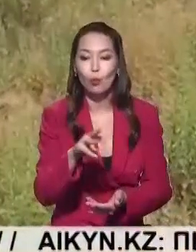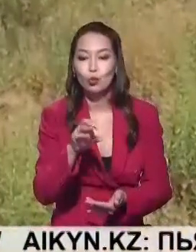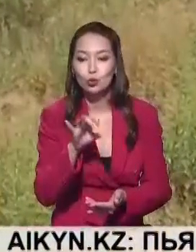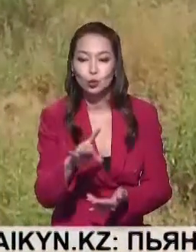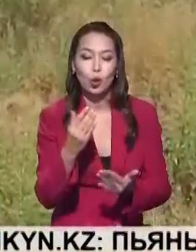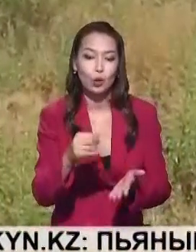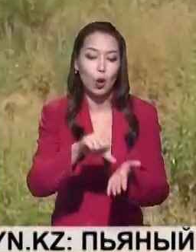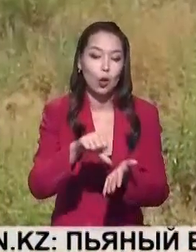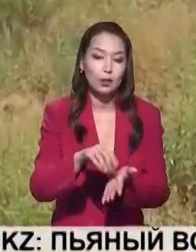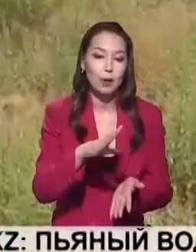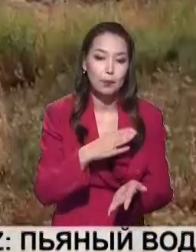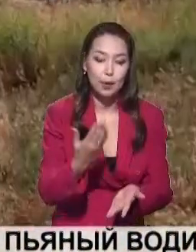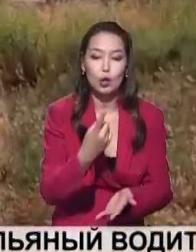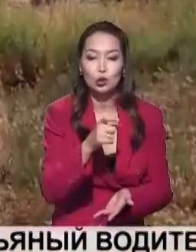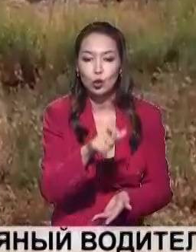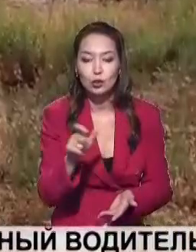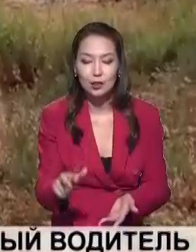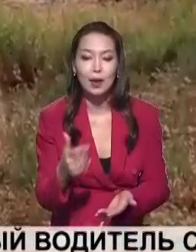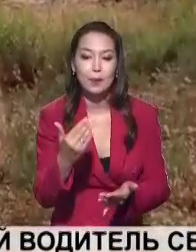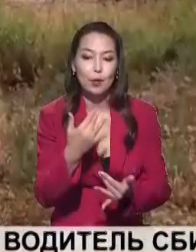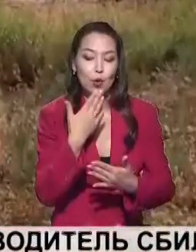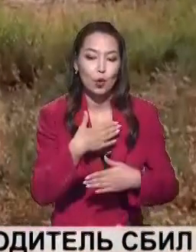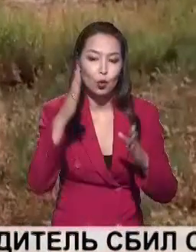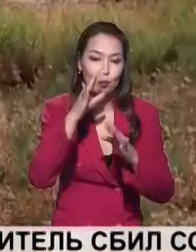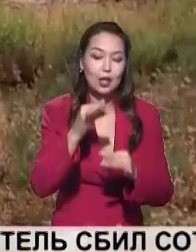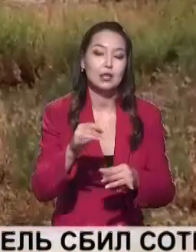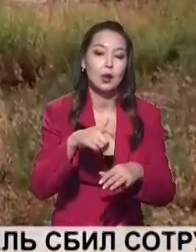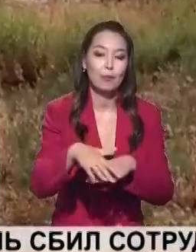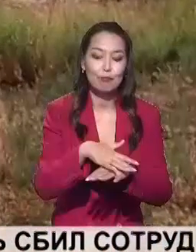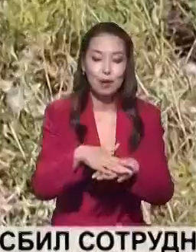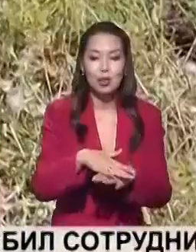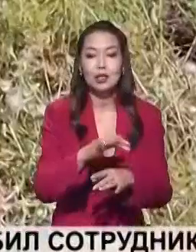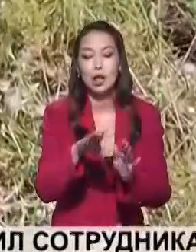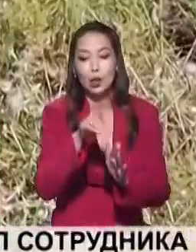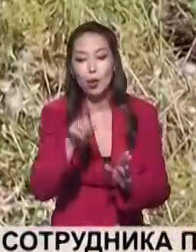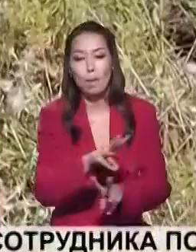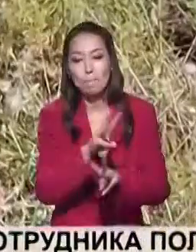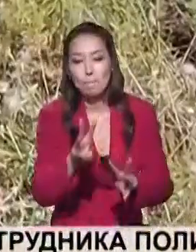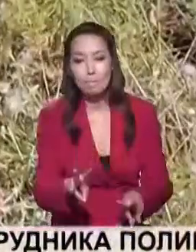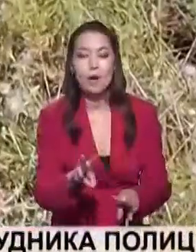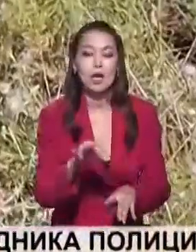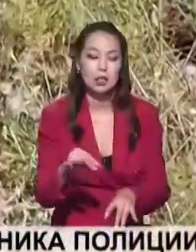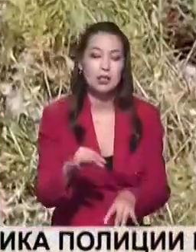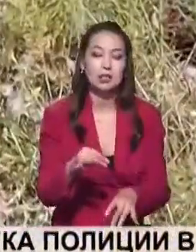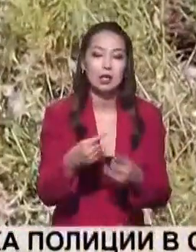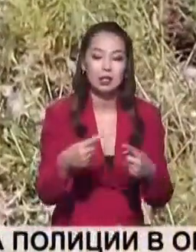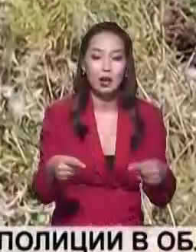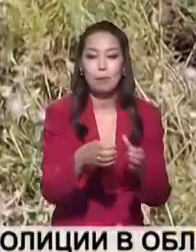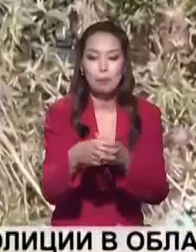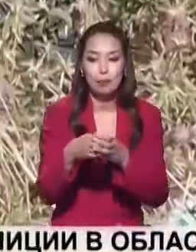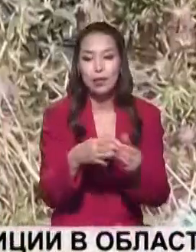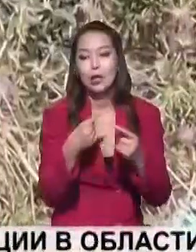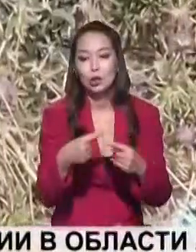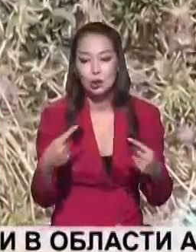приняли участие около 100 любителей природы, сотрудники городских отделений партии, депутаты маслихатов, работники учреждений, предприятий и